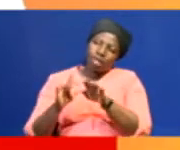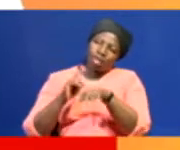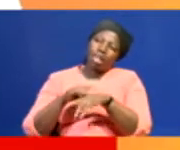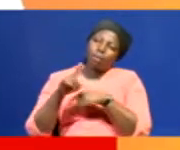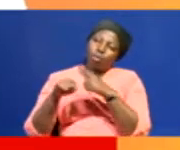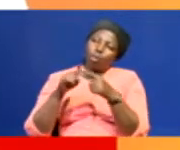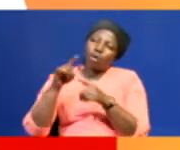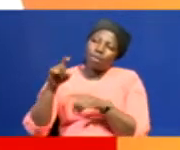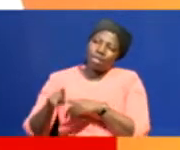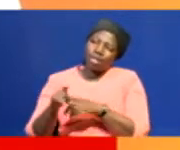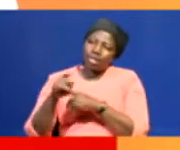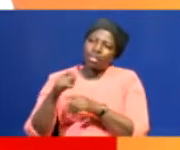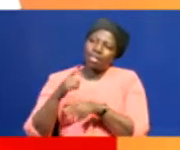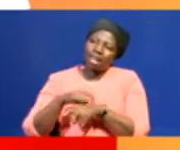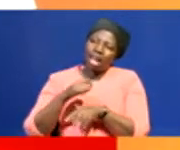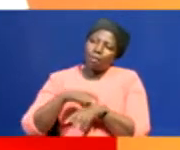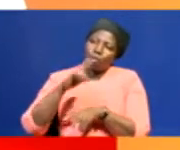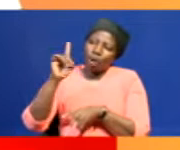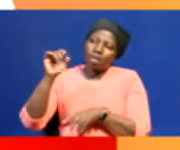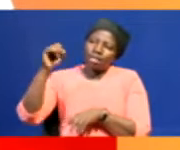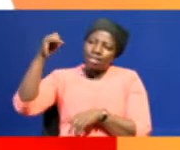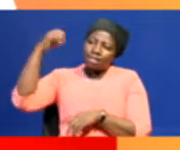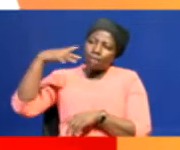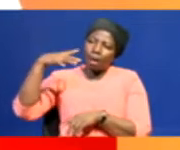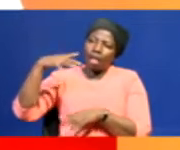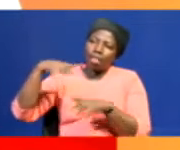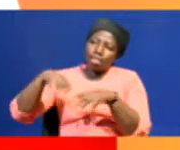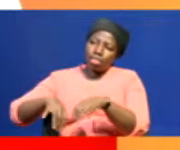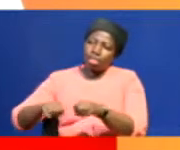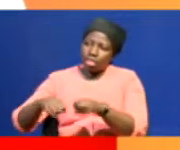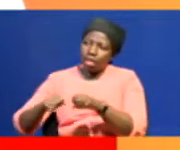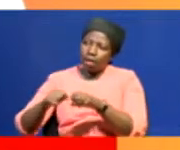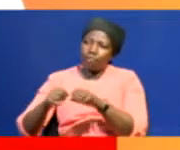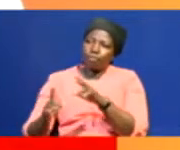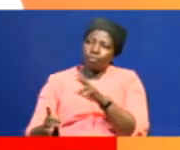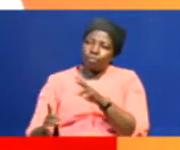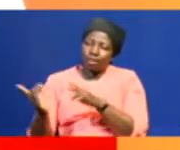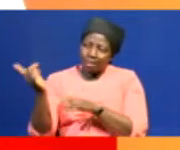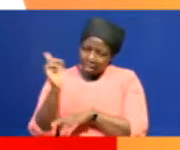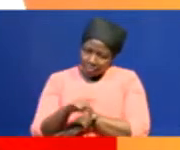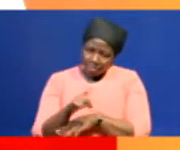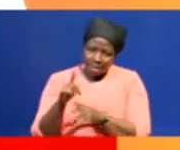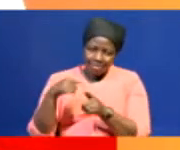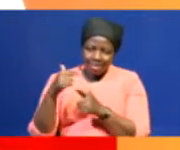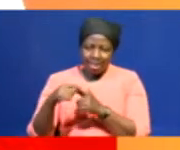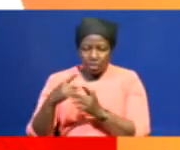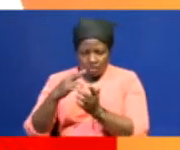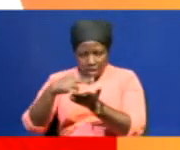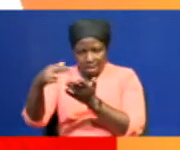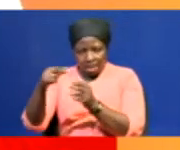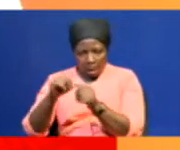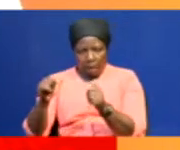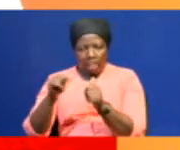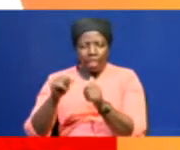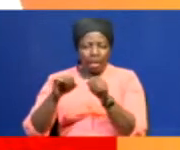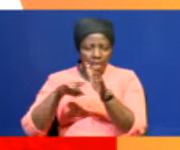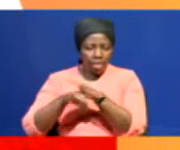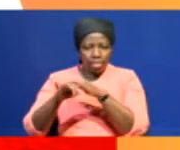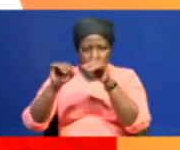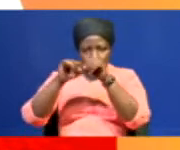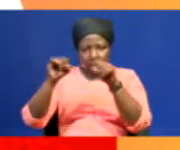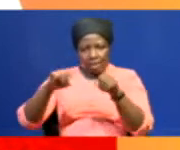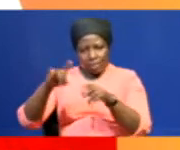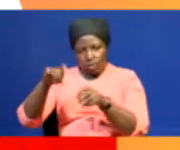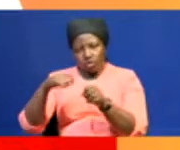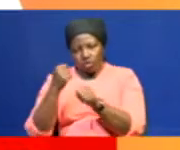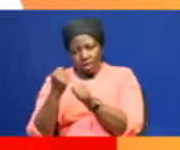pikipiki moja ikitoka umeme, watu mtu akuwa amesharegistwa vizuri kwa system. Na hiyo inafaa tushirikiane na serikali na wale